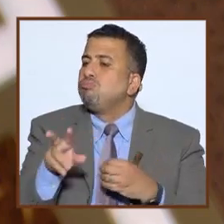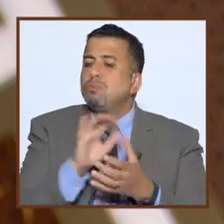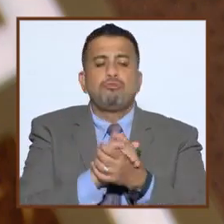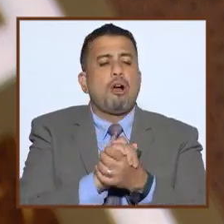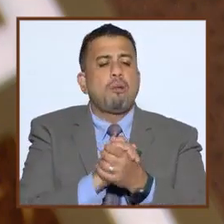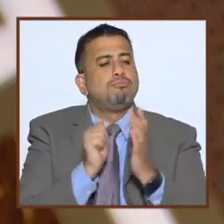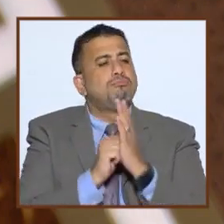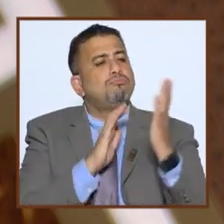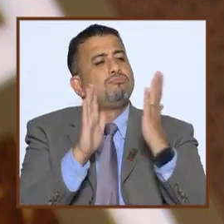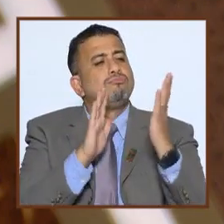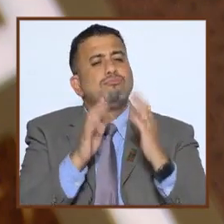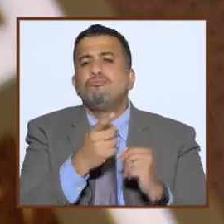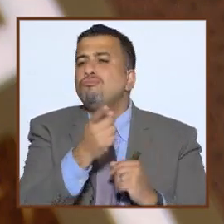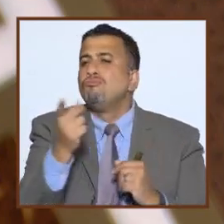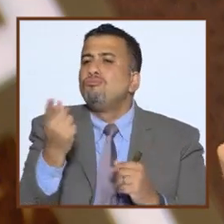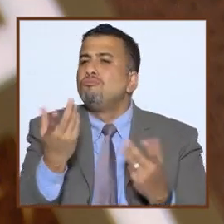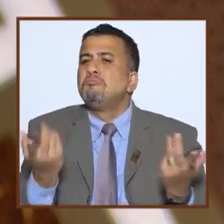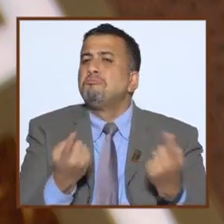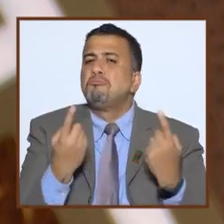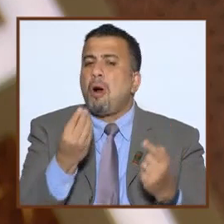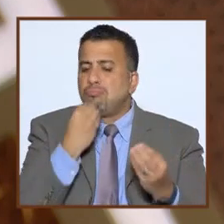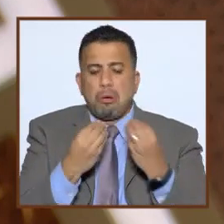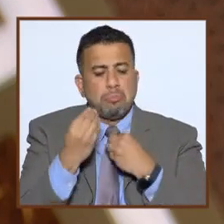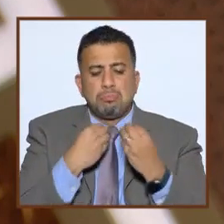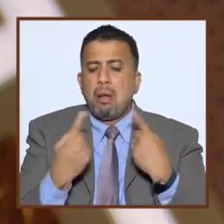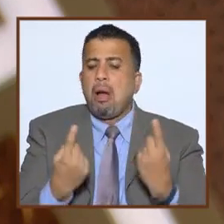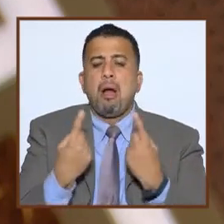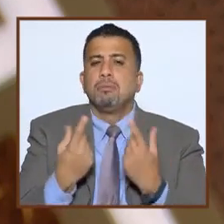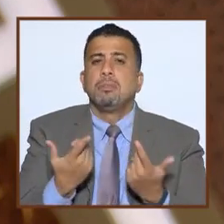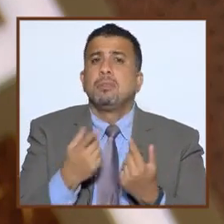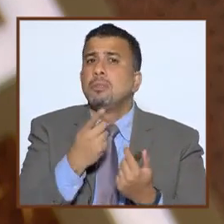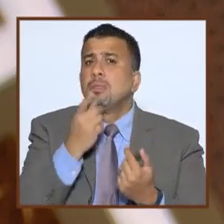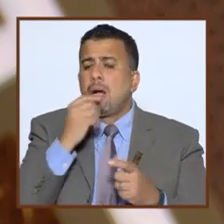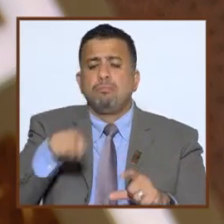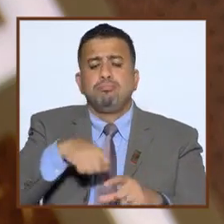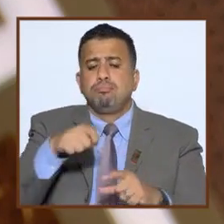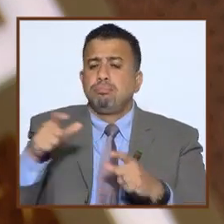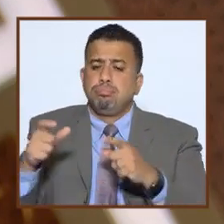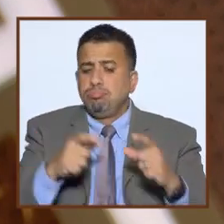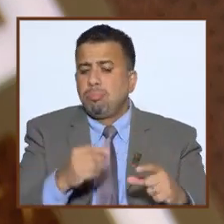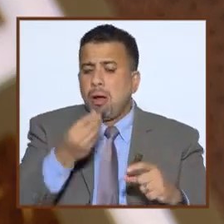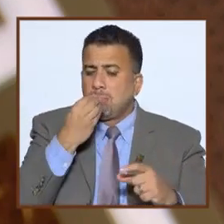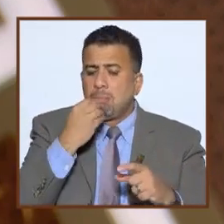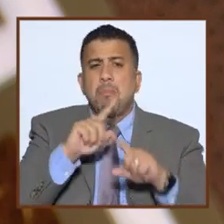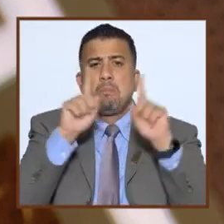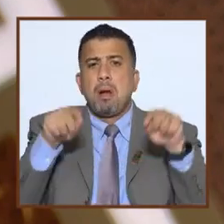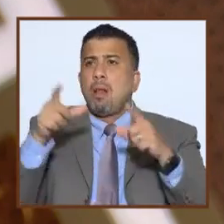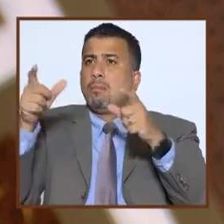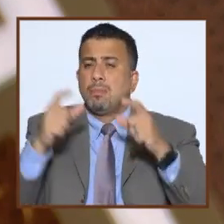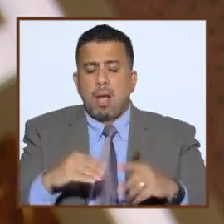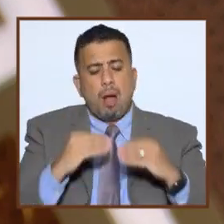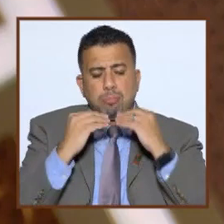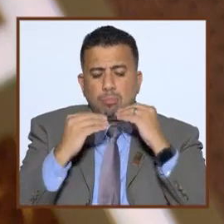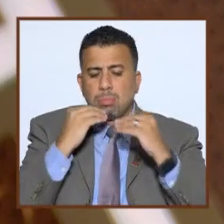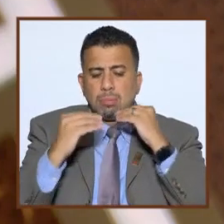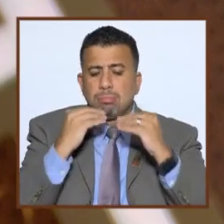صديقاتك بنات عمك بنات خالك الجميع كلكم بشكل طبيعي هو يصنعون الطعام وياكلون يجيبون مطعم وياكلون ما عندهم اي مشكله